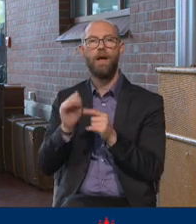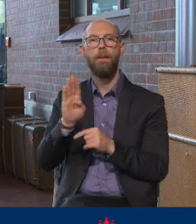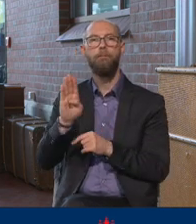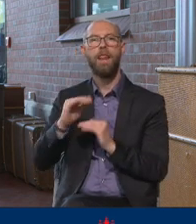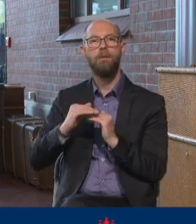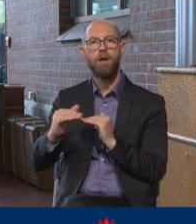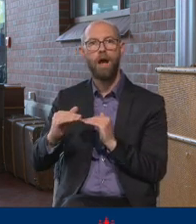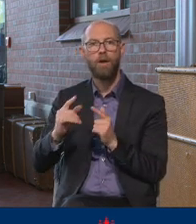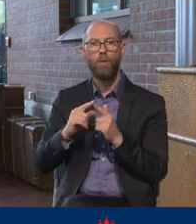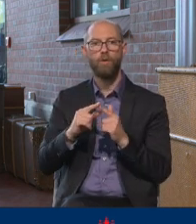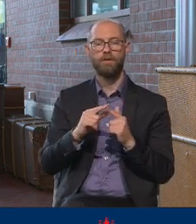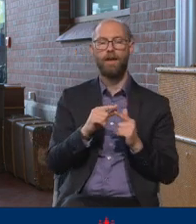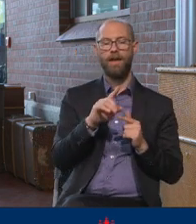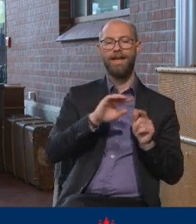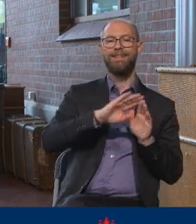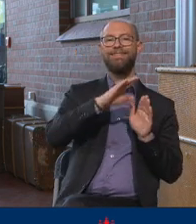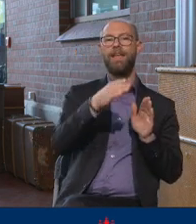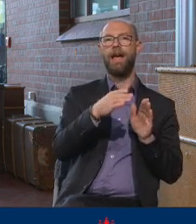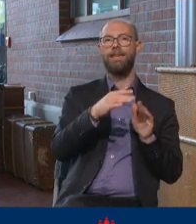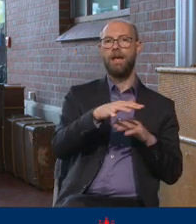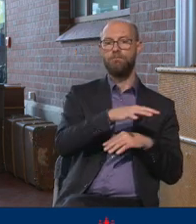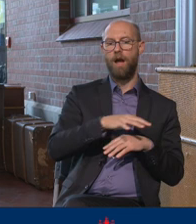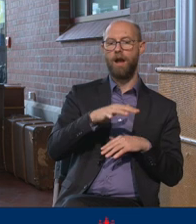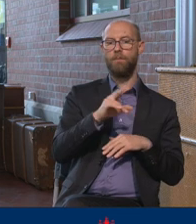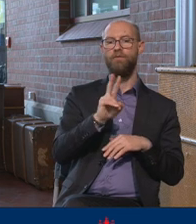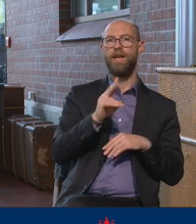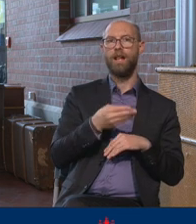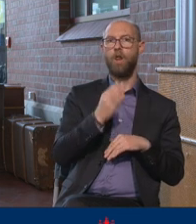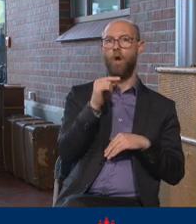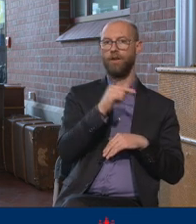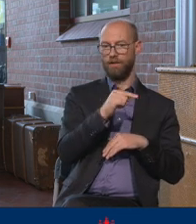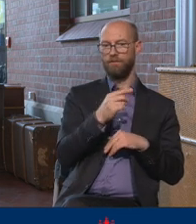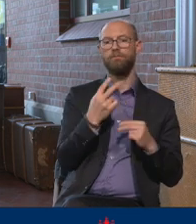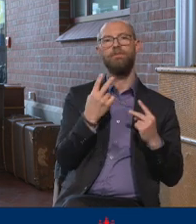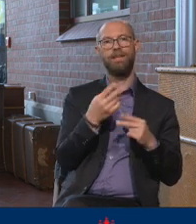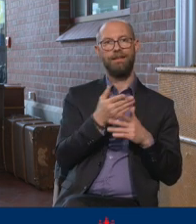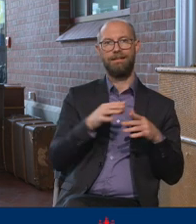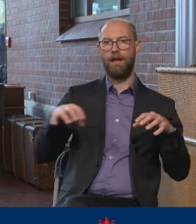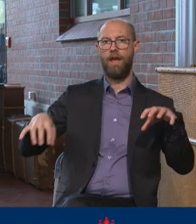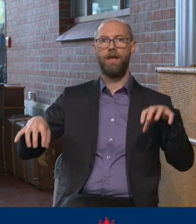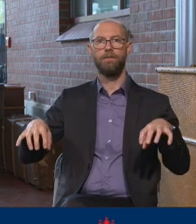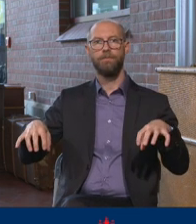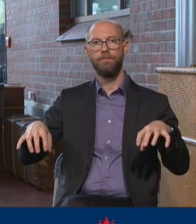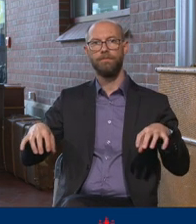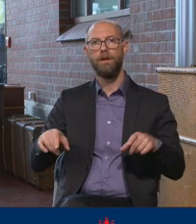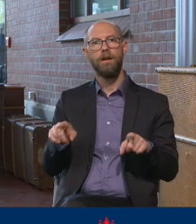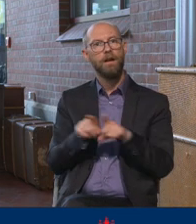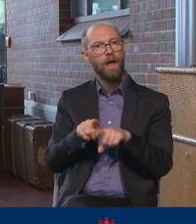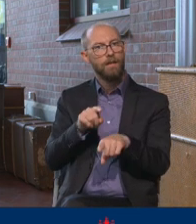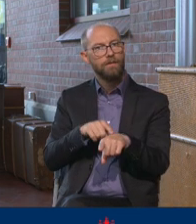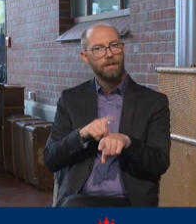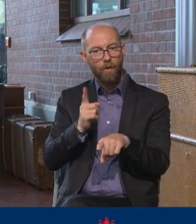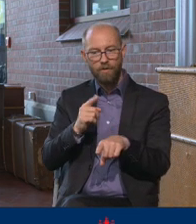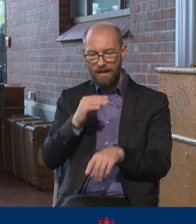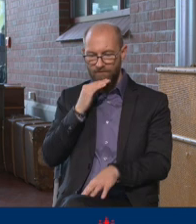deich park im keller norden wichtige strich stand teile außerdem in diesem gleichen zusammenhang ist es ebenso wichtig das